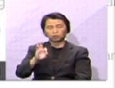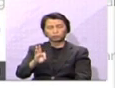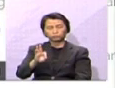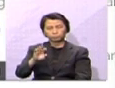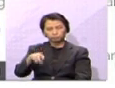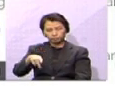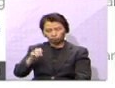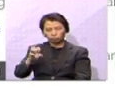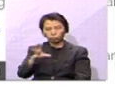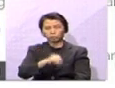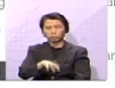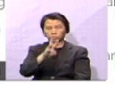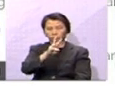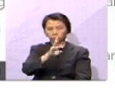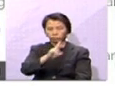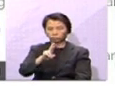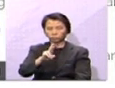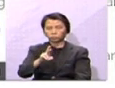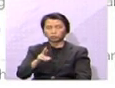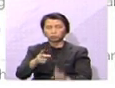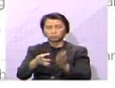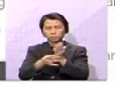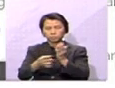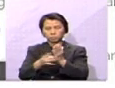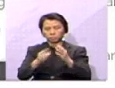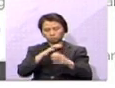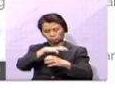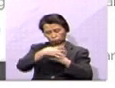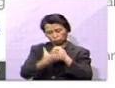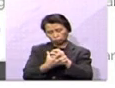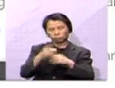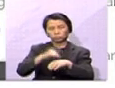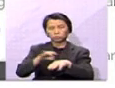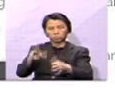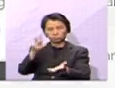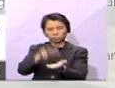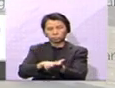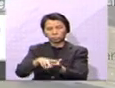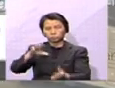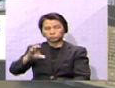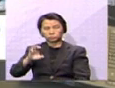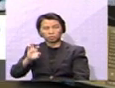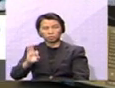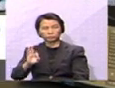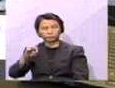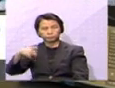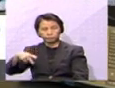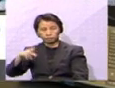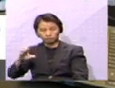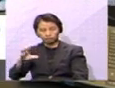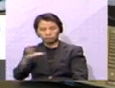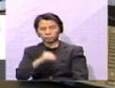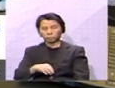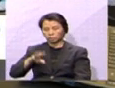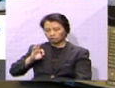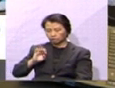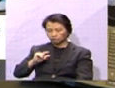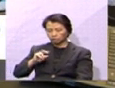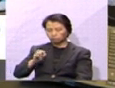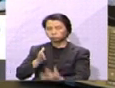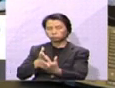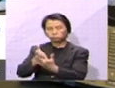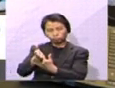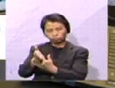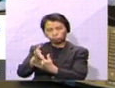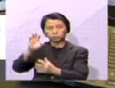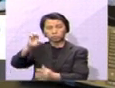60,000 Tan matrik minyak Tempurung sawit Lestari diperakui cspk Selain itu fgv berpeluang menembusi pasaran